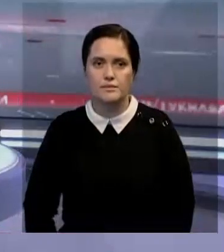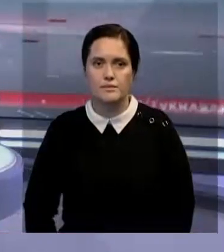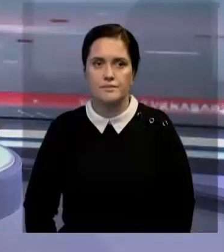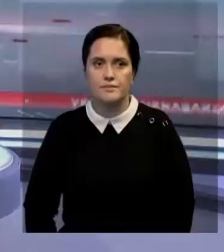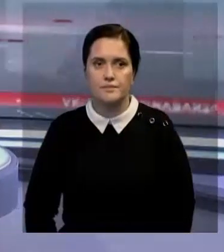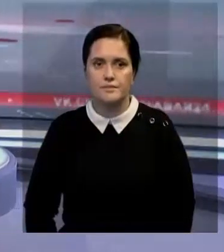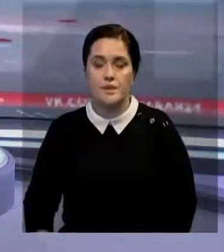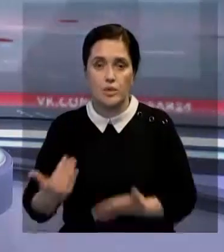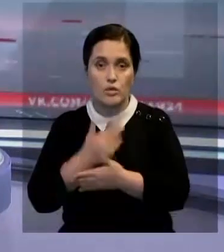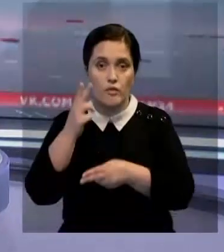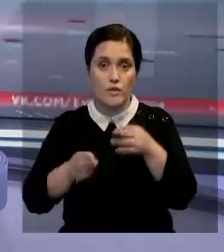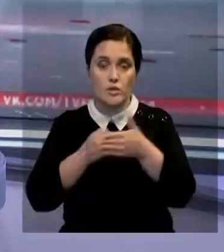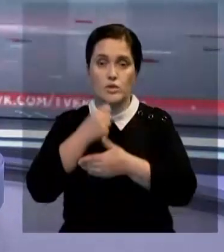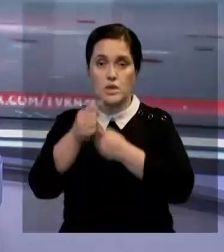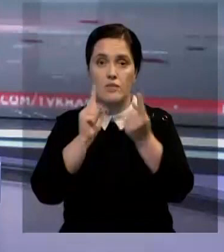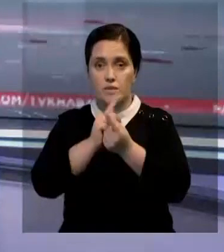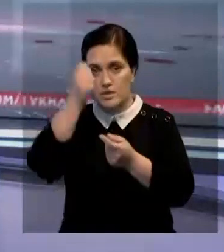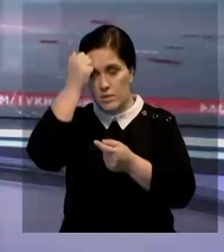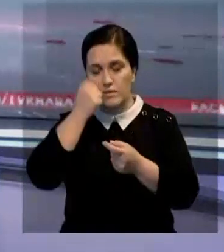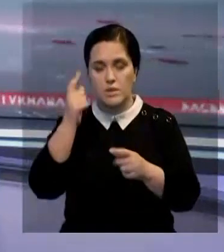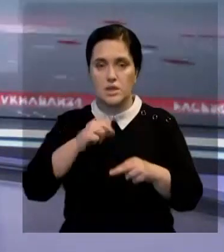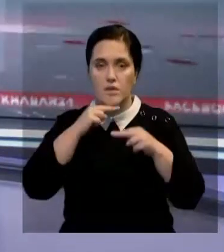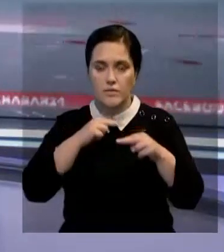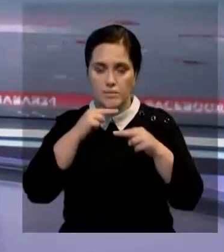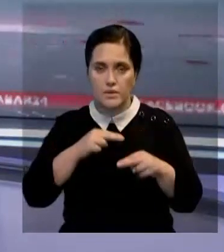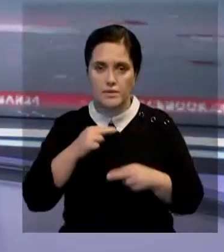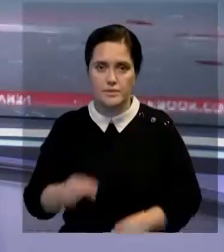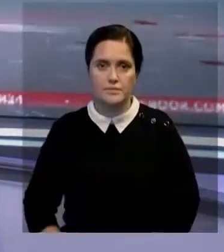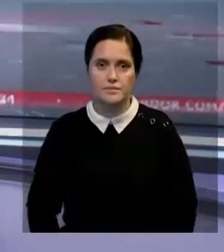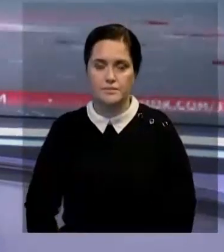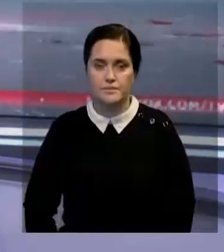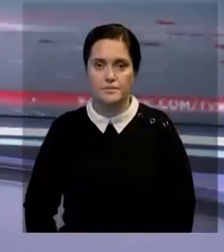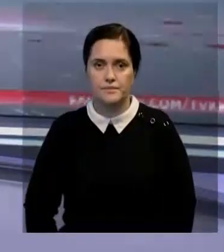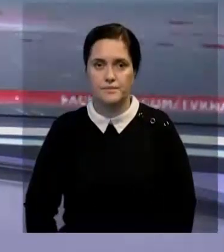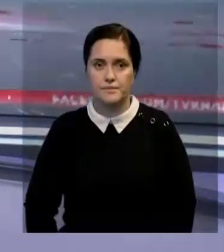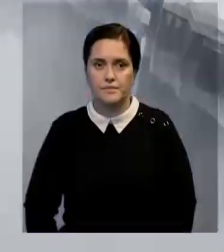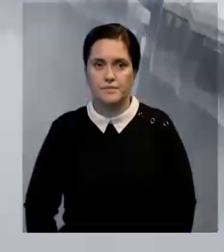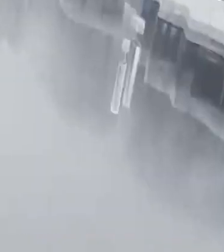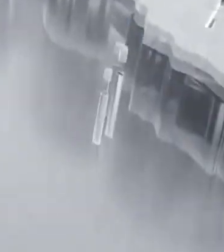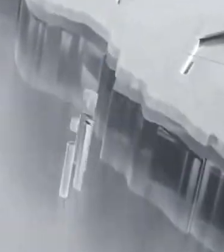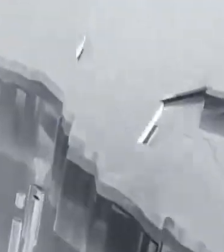И на этом все. Следите за развитием событий вместе с нами на телеканале Хабар 24. Всего доброго.